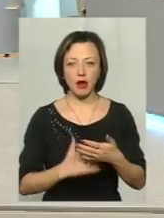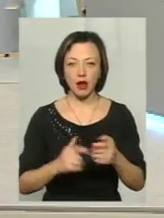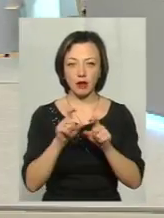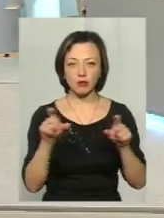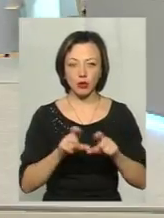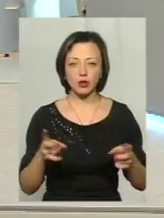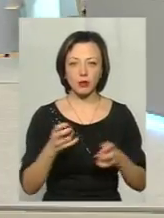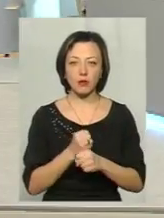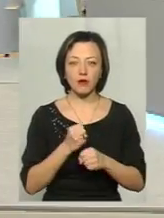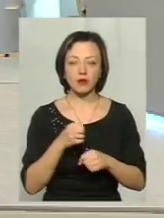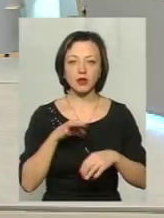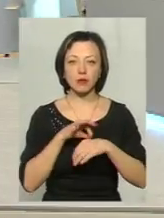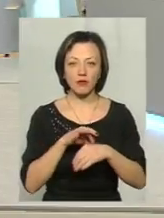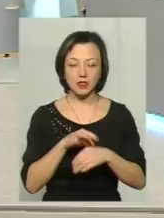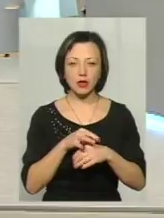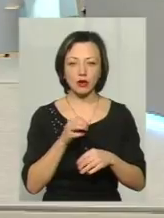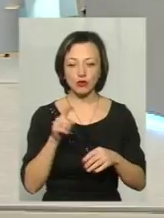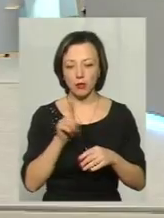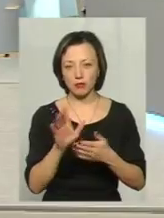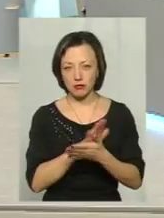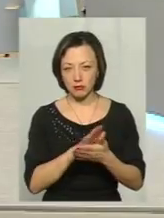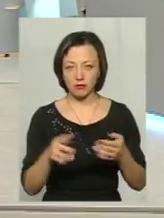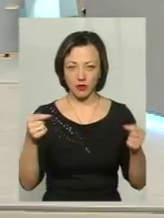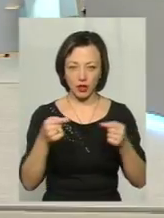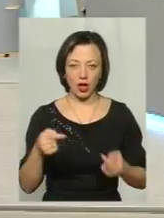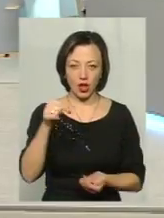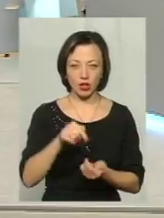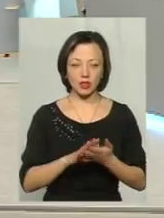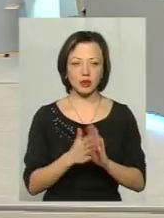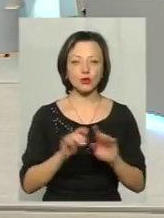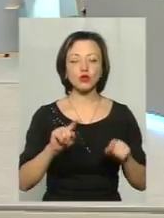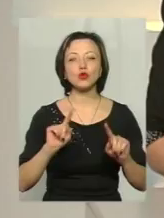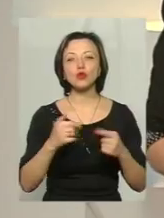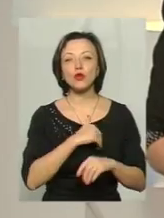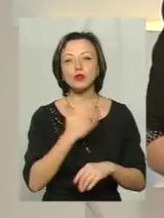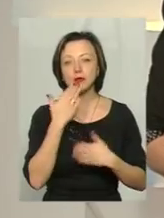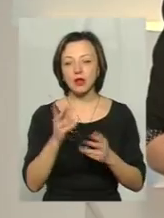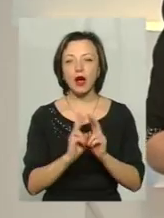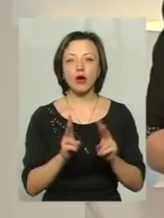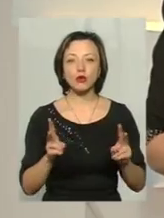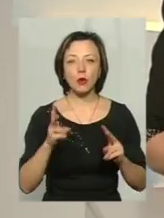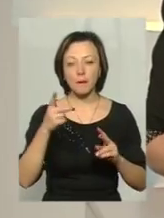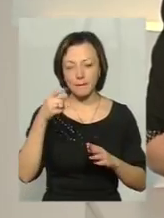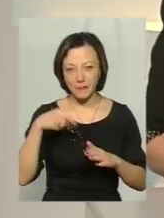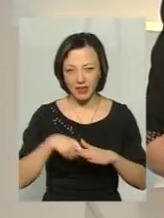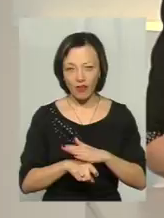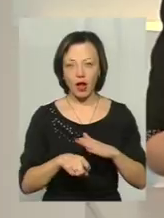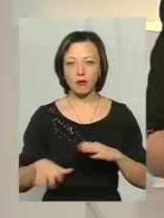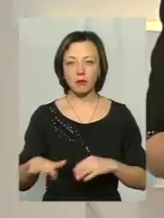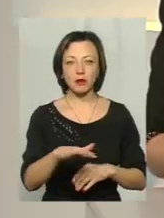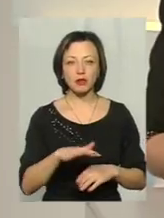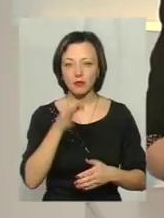яких треба провести роботи, щоб привести їх в належний стан. Дуже хочу вас запитати, а хто ж все ж таки за підвальні приміщення